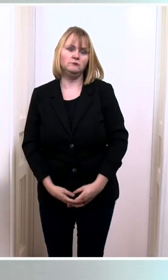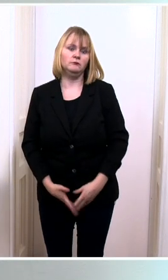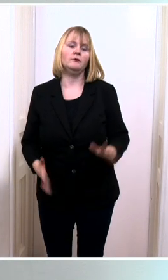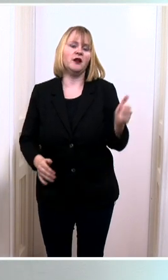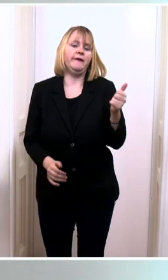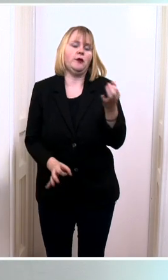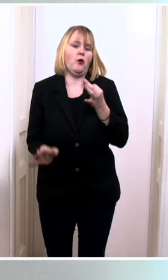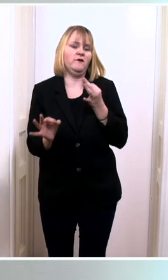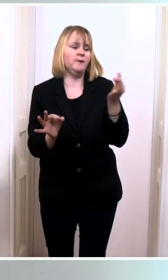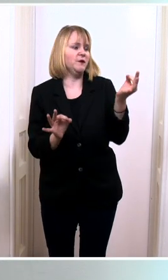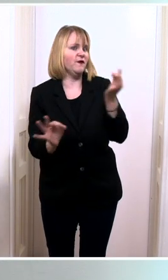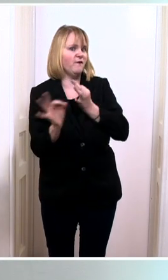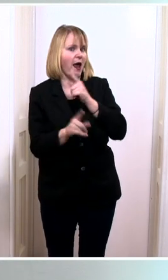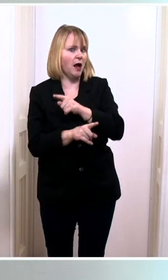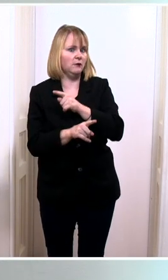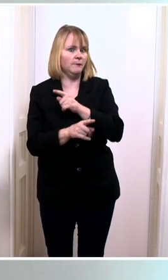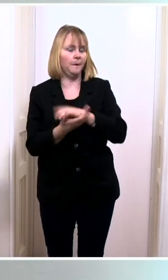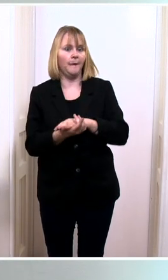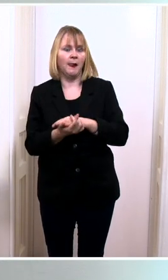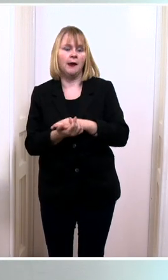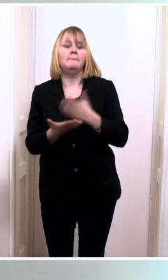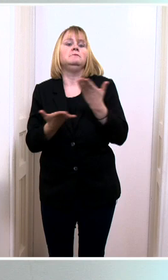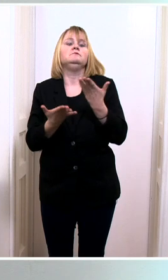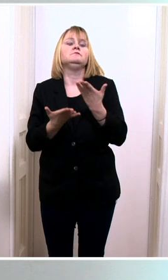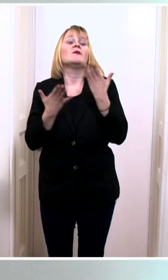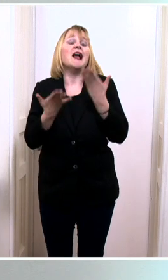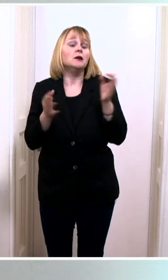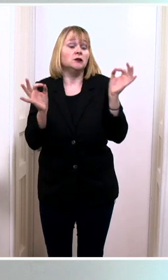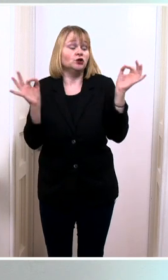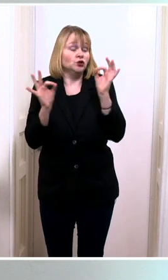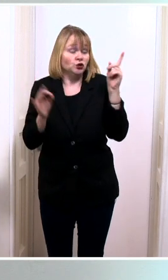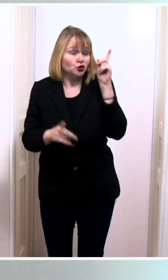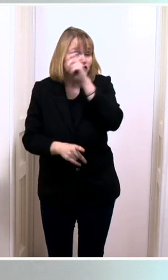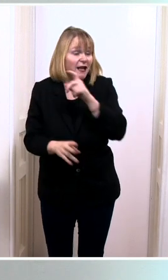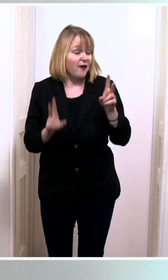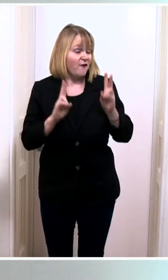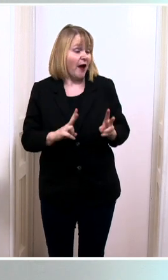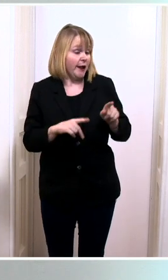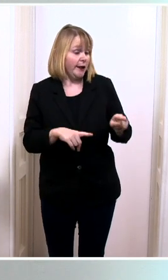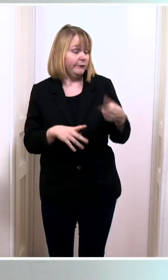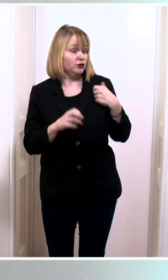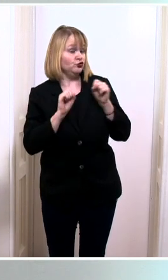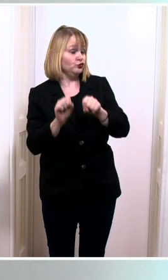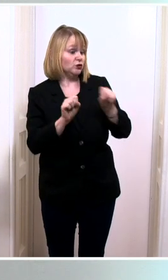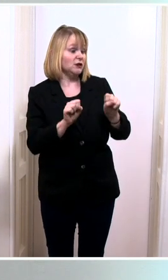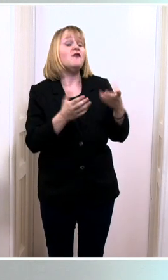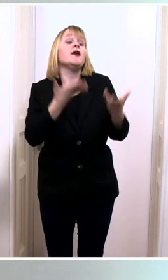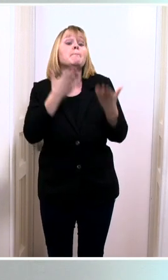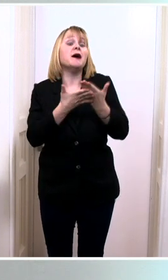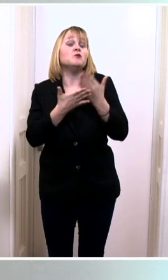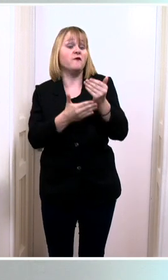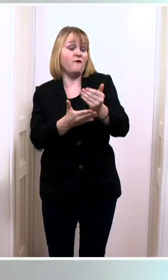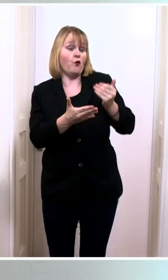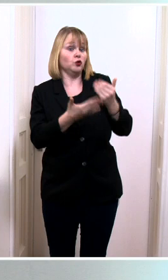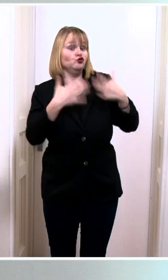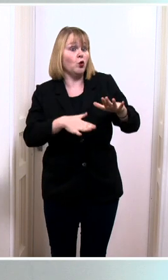Ich hätte noch eine Frage. Hätten schwere Fälle jetzt vermieden werden können, wenn man früher mit dem Impfen gestartet